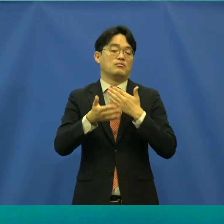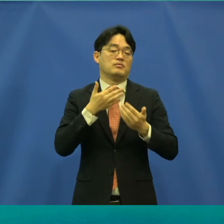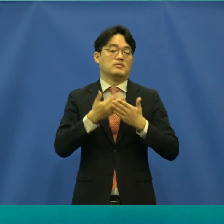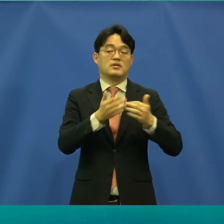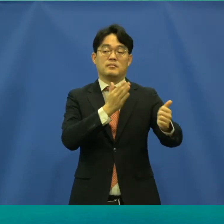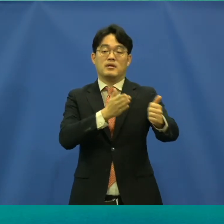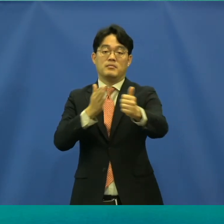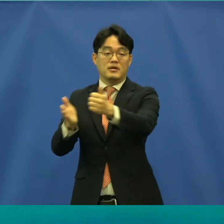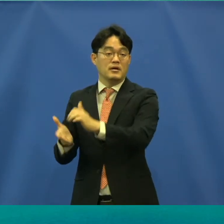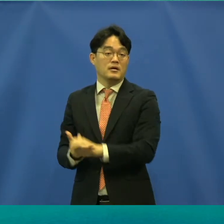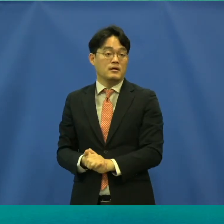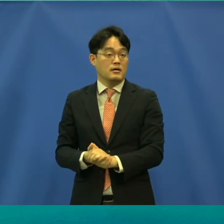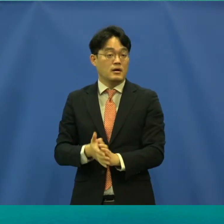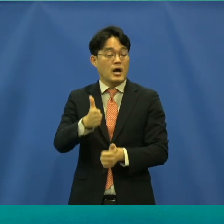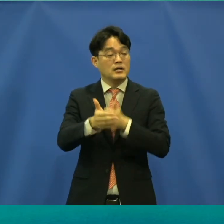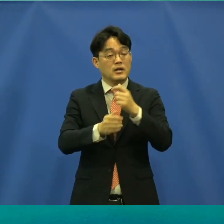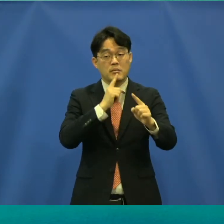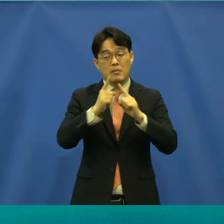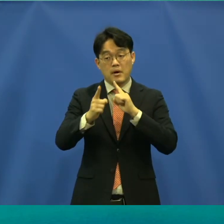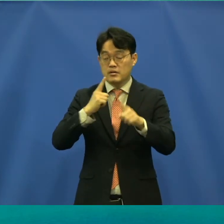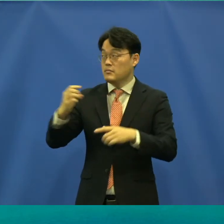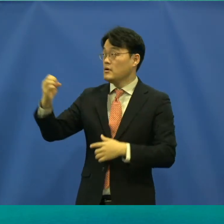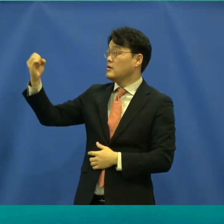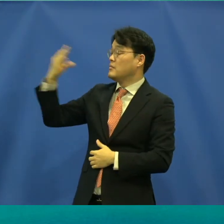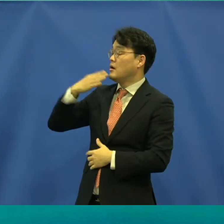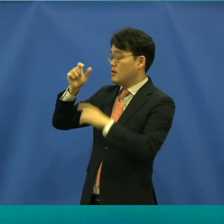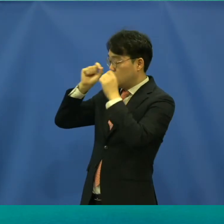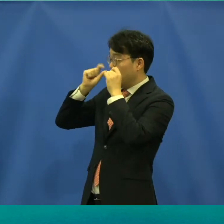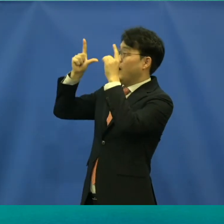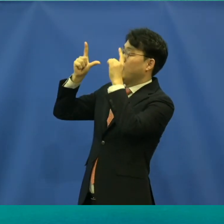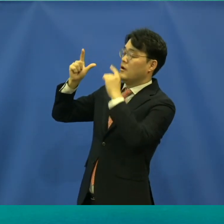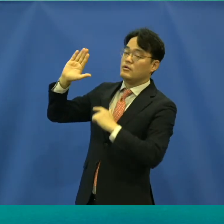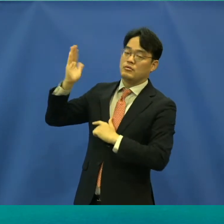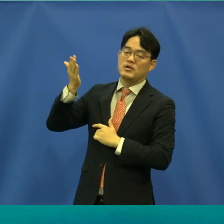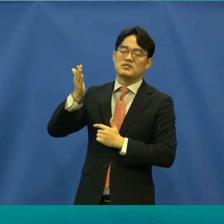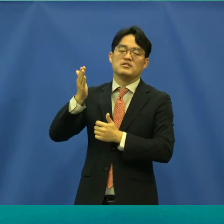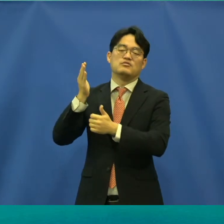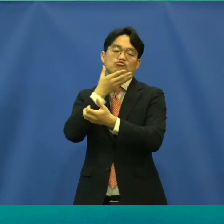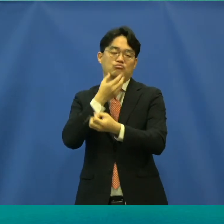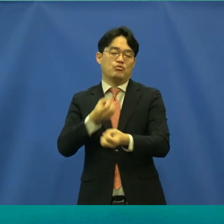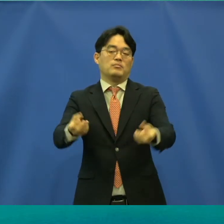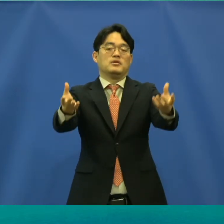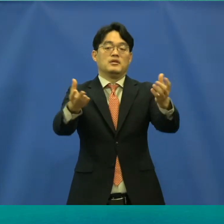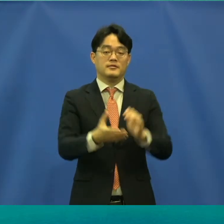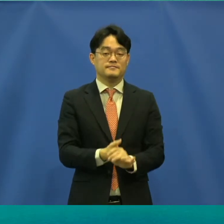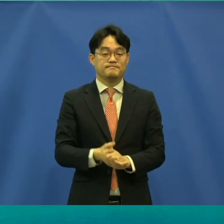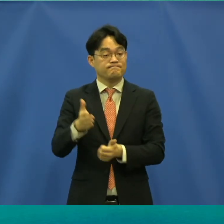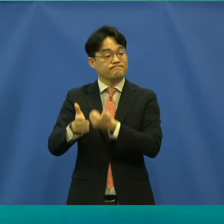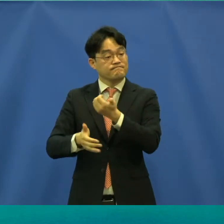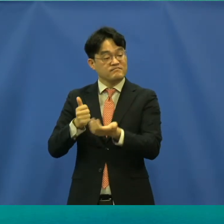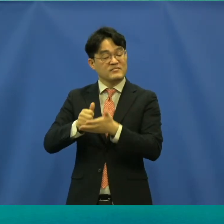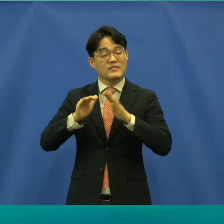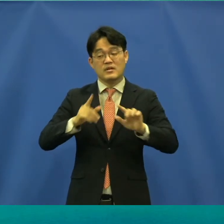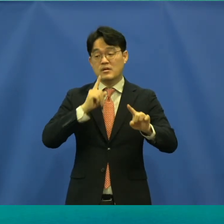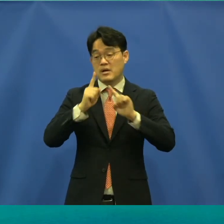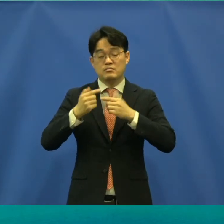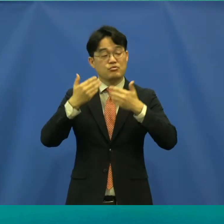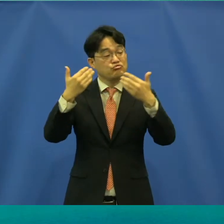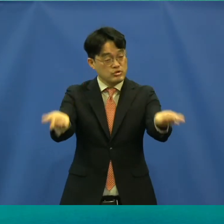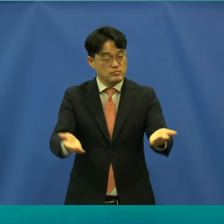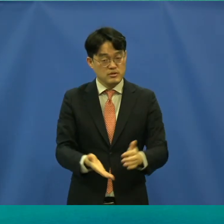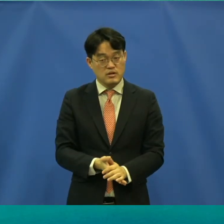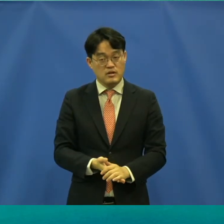이 말씀이 들리는 경험을 할 수 있게 되기를 축원합니다. 하나님은 오늘 또 말씀하십니다. 다양한 방식으로